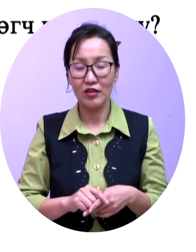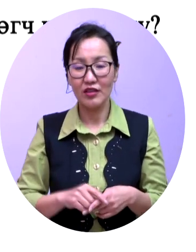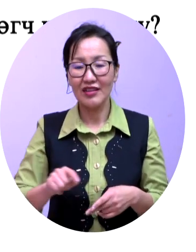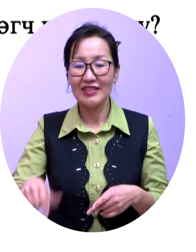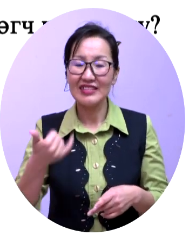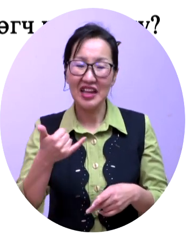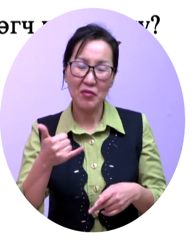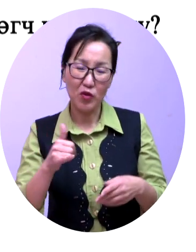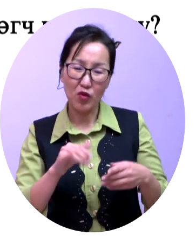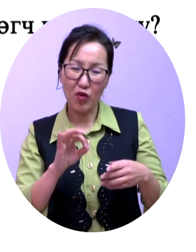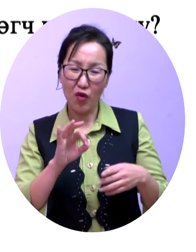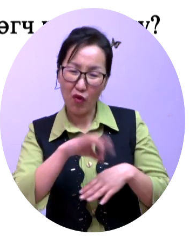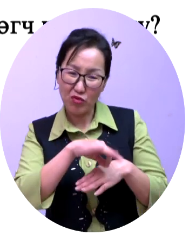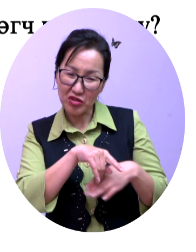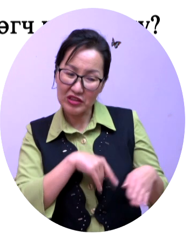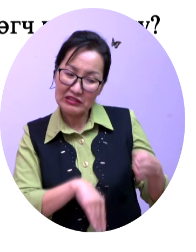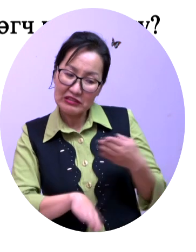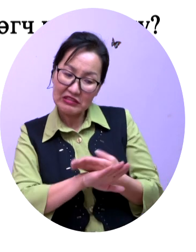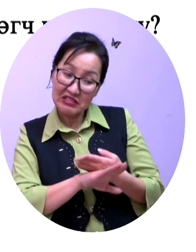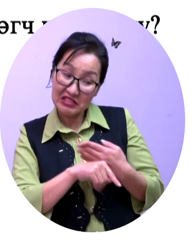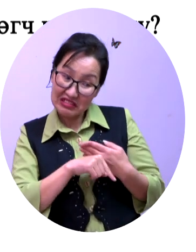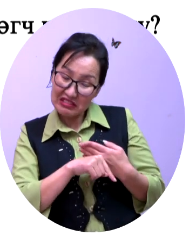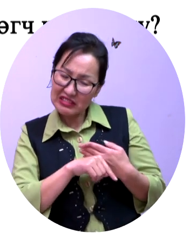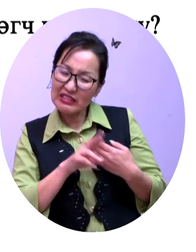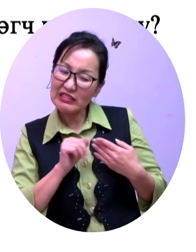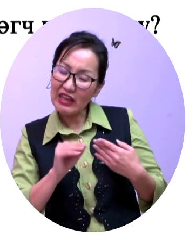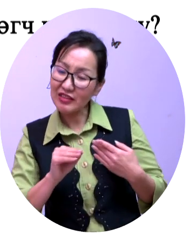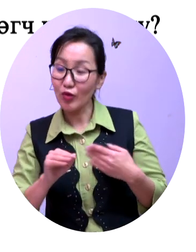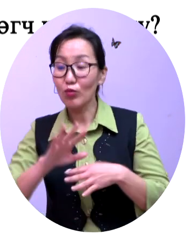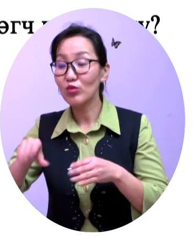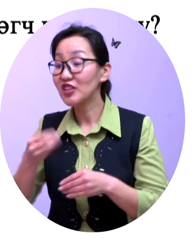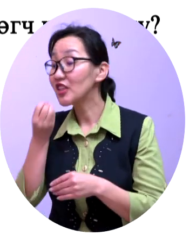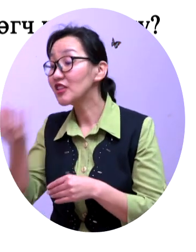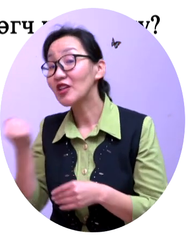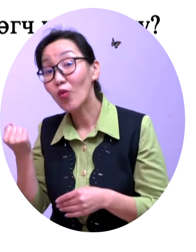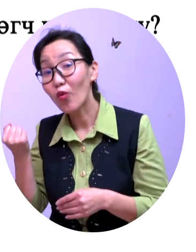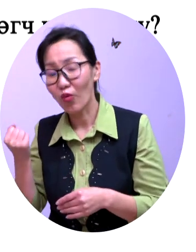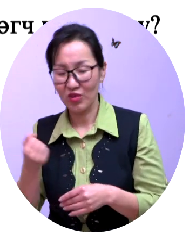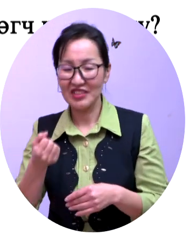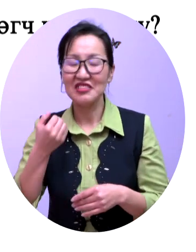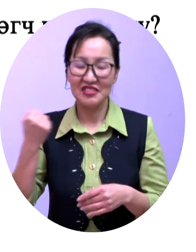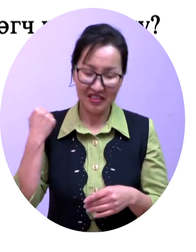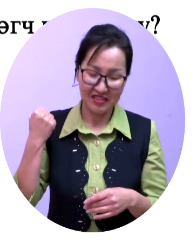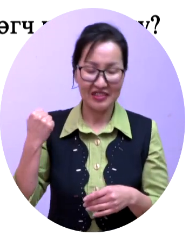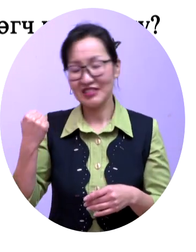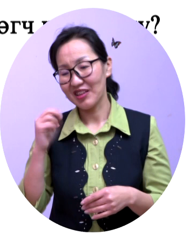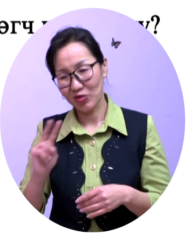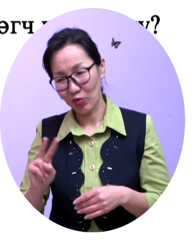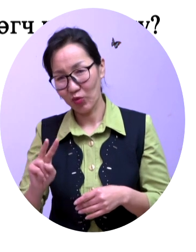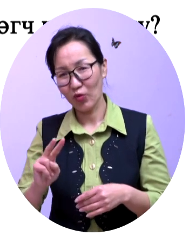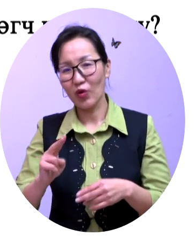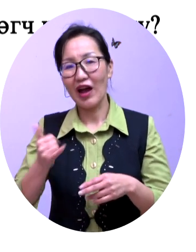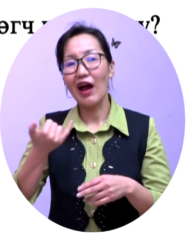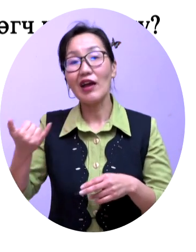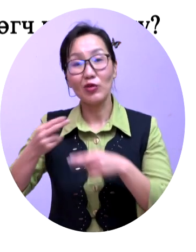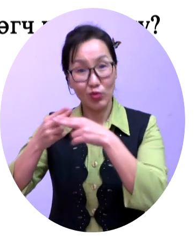хэрхэн сэргийлэх ёстойг бусдад хэлж өгч чаддгүй. Чаддаг, чаддгүй, хаяа тусалдаг.